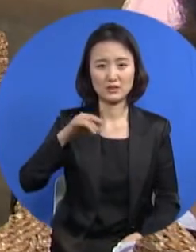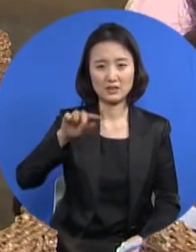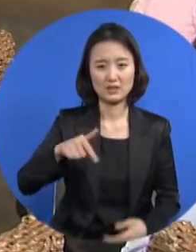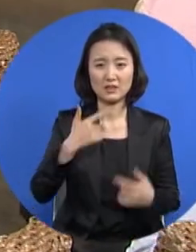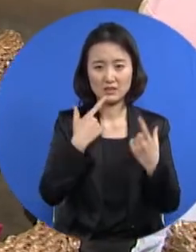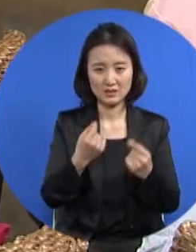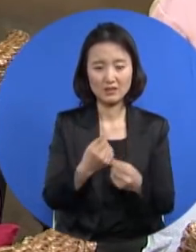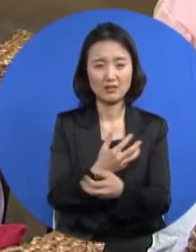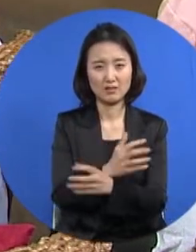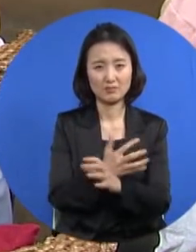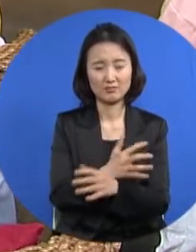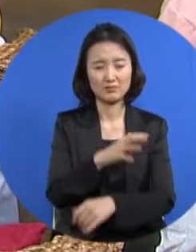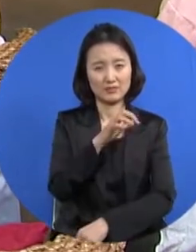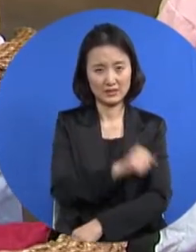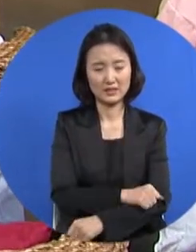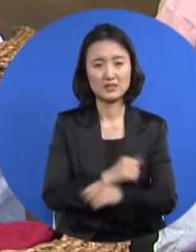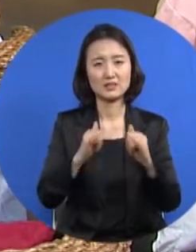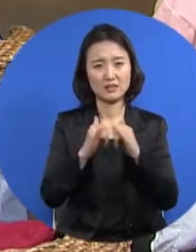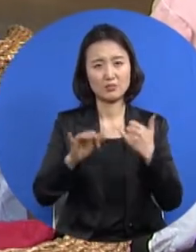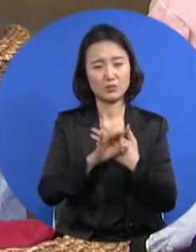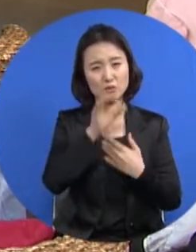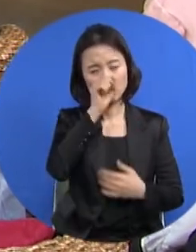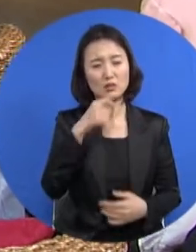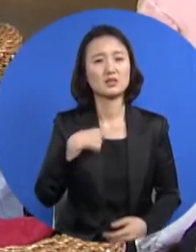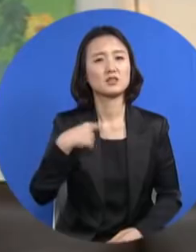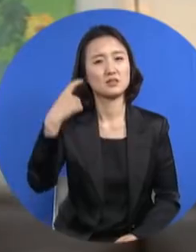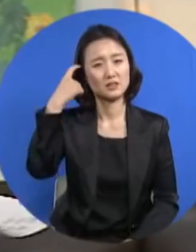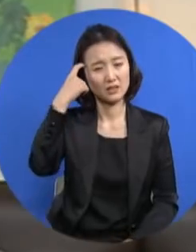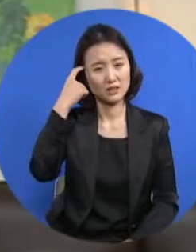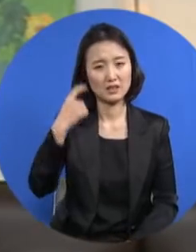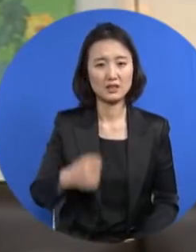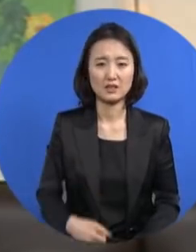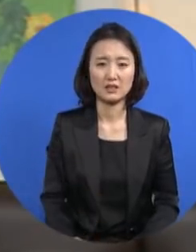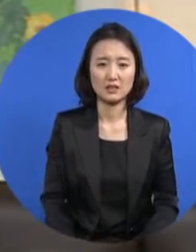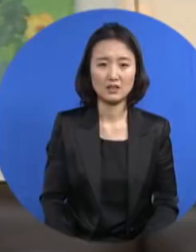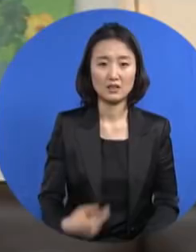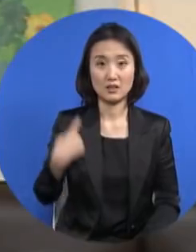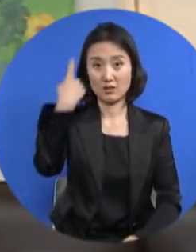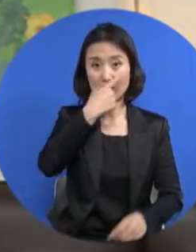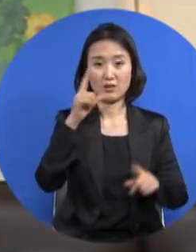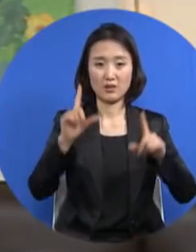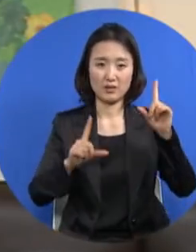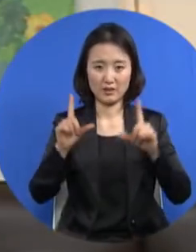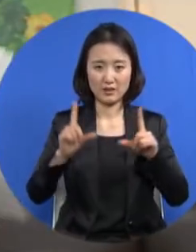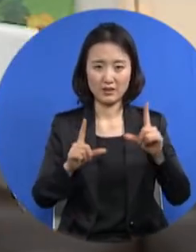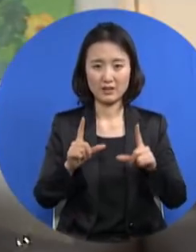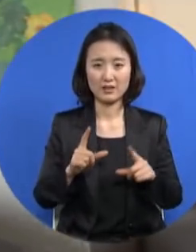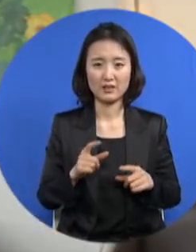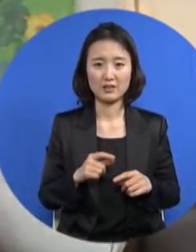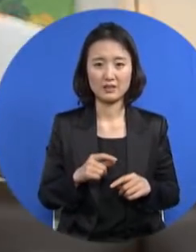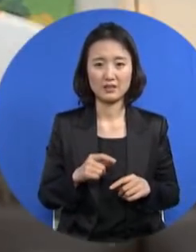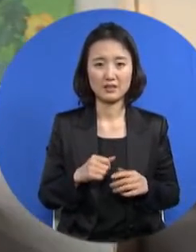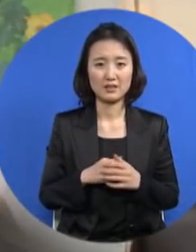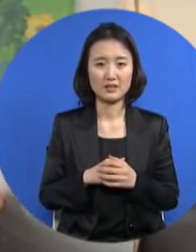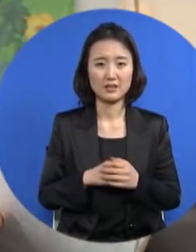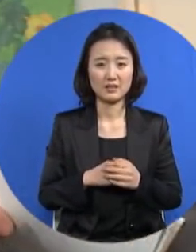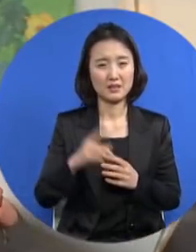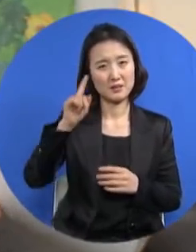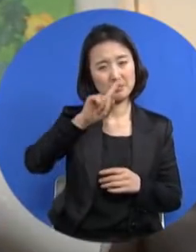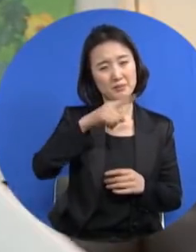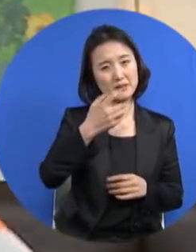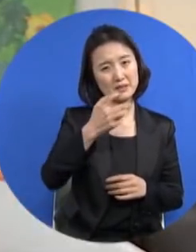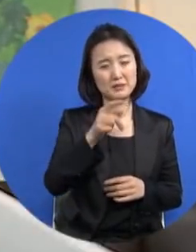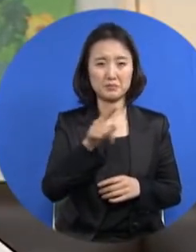사람이었으면 좋겠다고 생각을 했어요. 그리고 사실 외모는 아무래도 좋아서 장난스럽게 키는